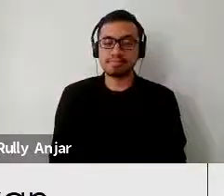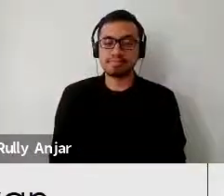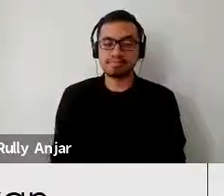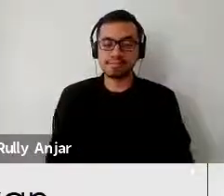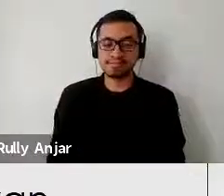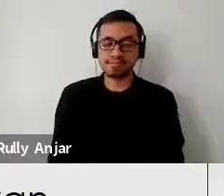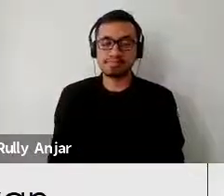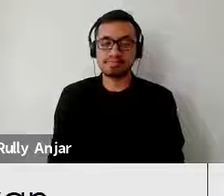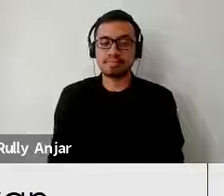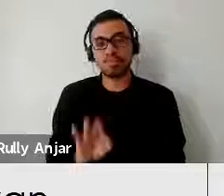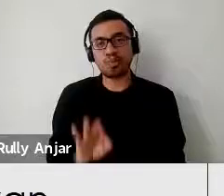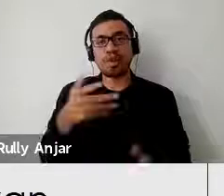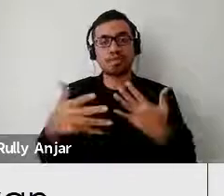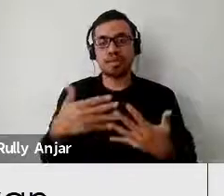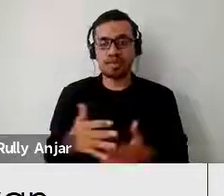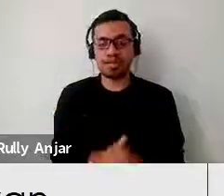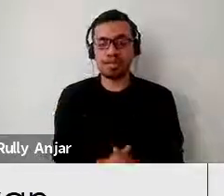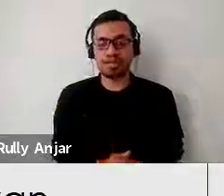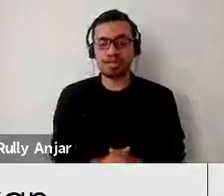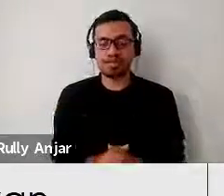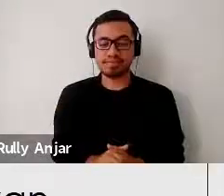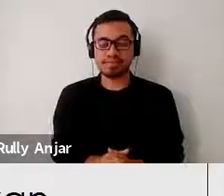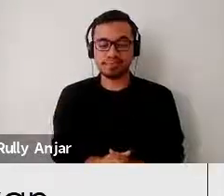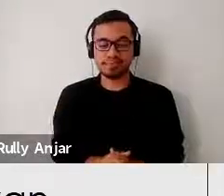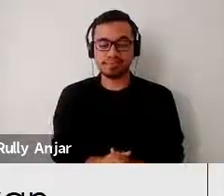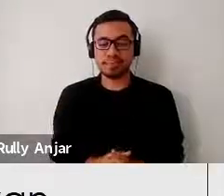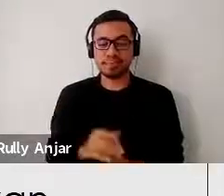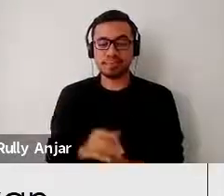Ya apa-apa, jadi kita sudah menangkap Pak, ini mohon izin saya